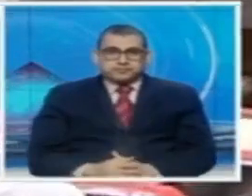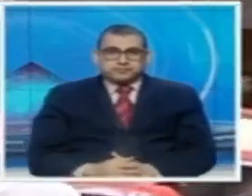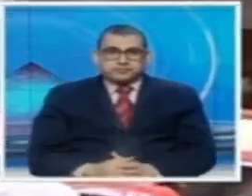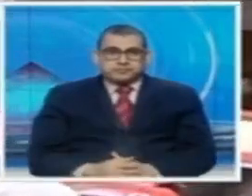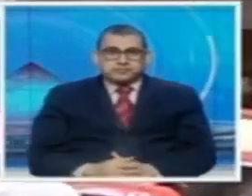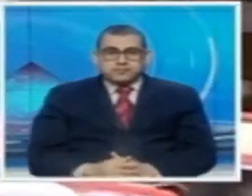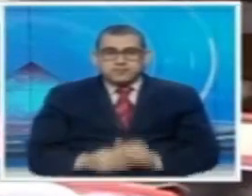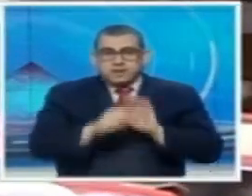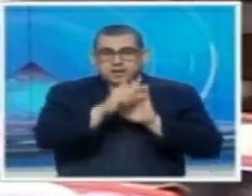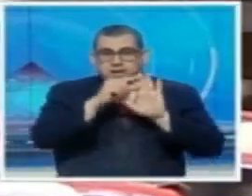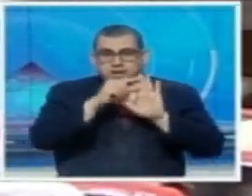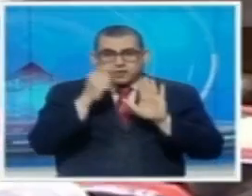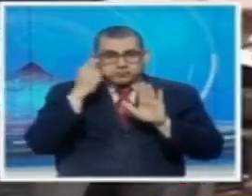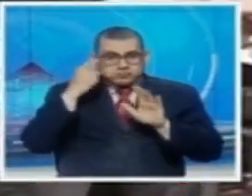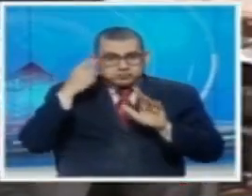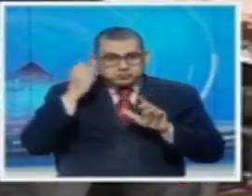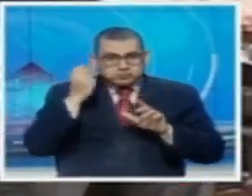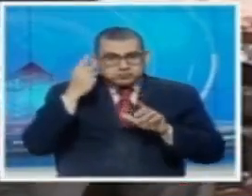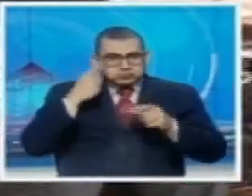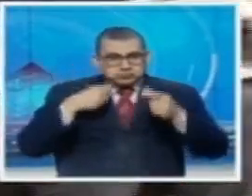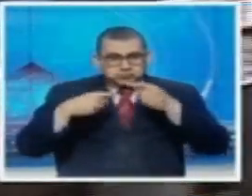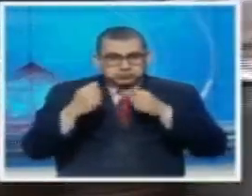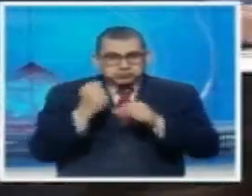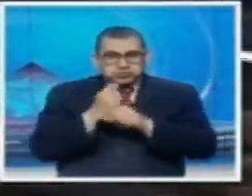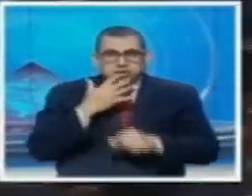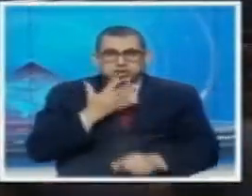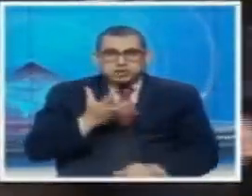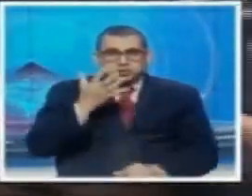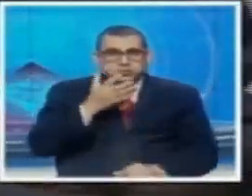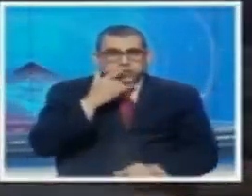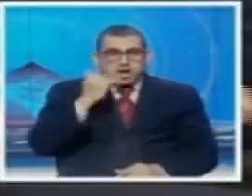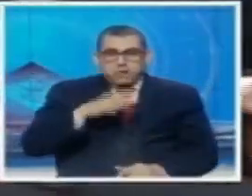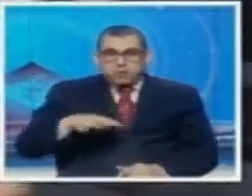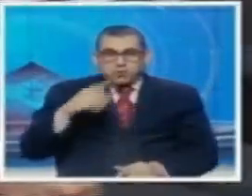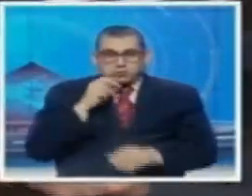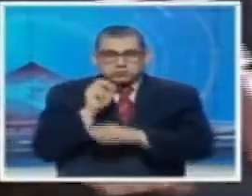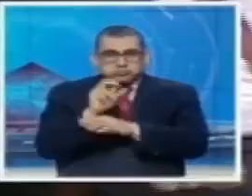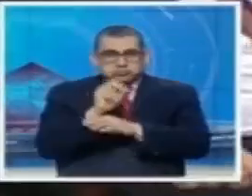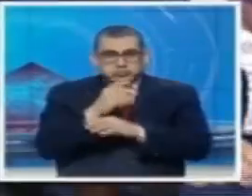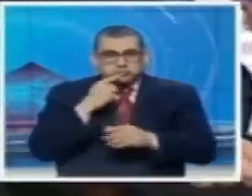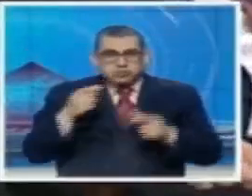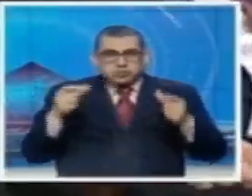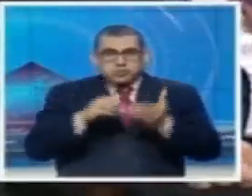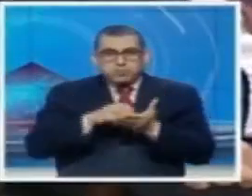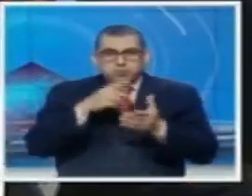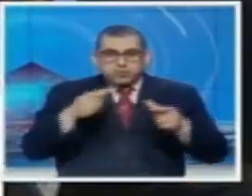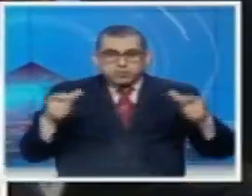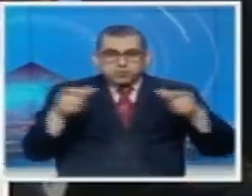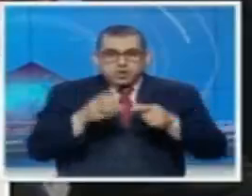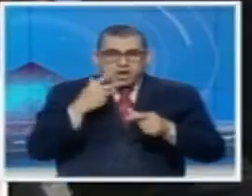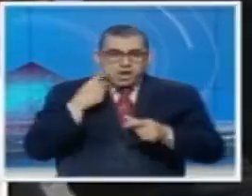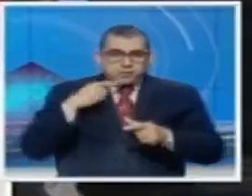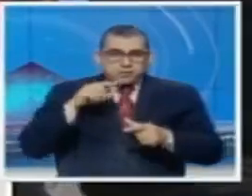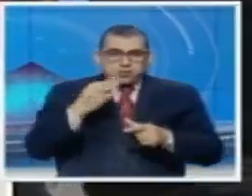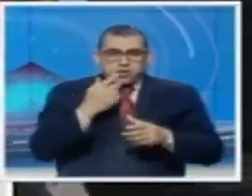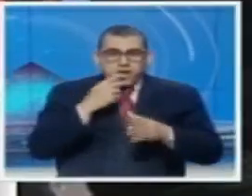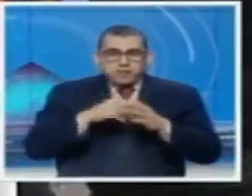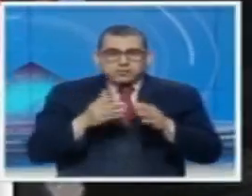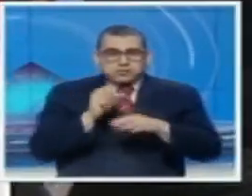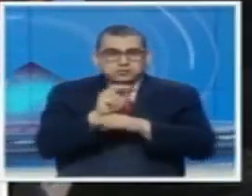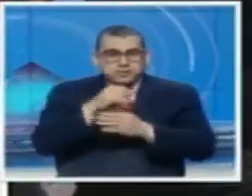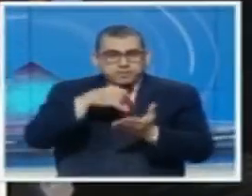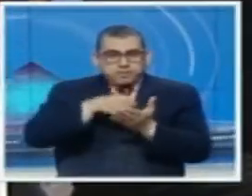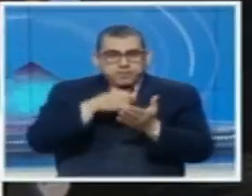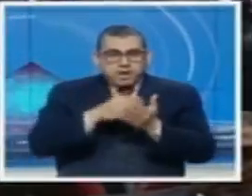تحت عنوان الذكاء الاصطناعي وتعليم الكبار في الوطن العربي، انطلق المؤتمر السنوي 19 لمراكز تعليم الكبار بجامعة